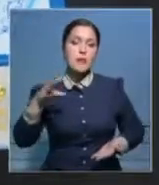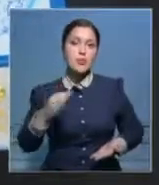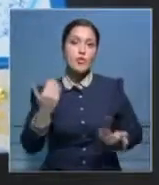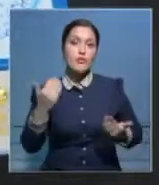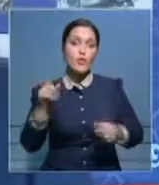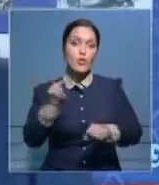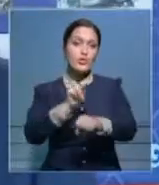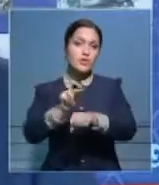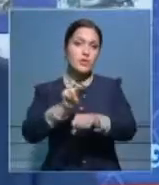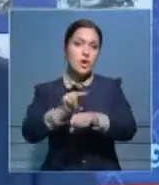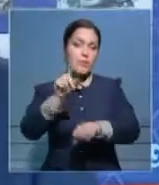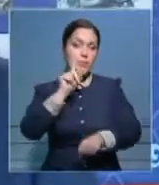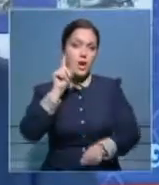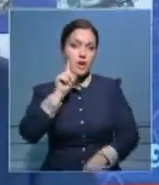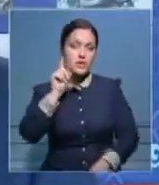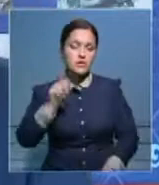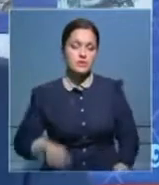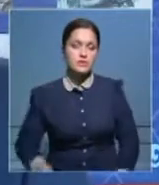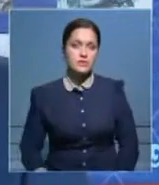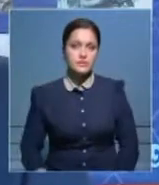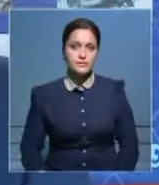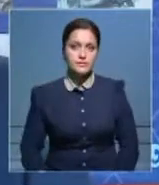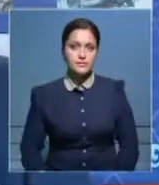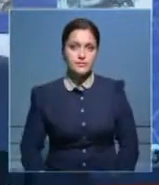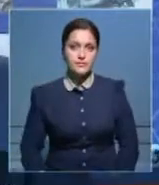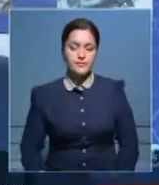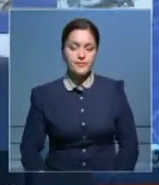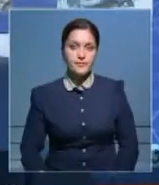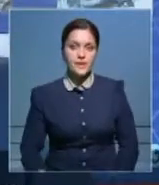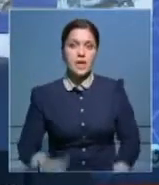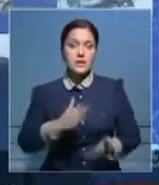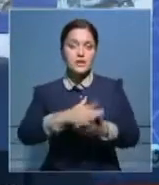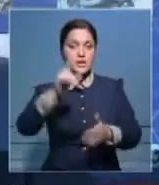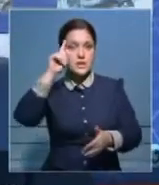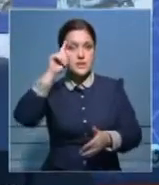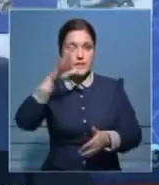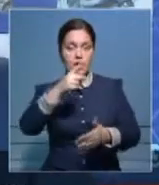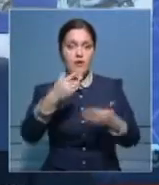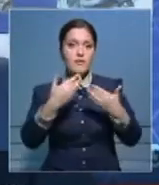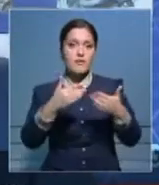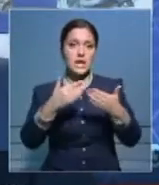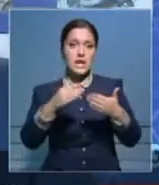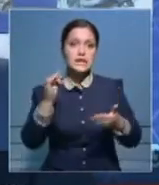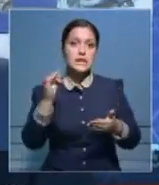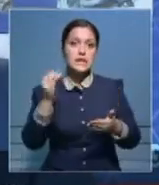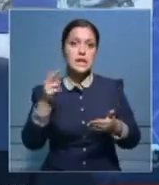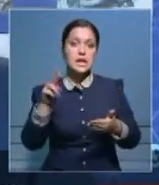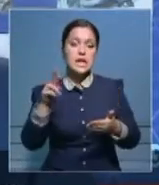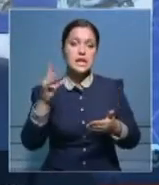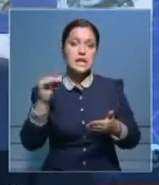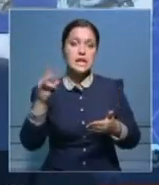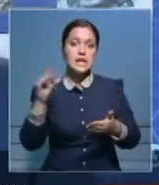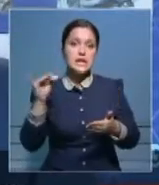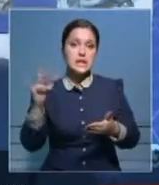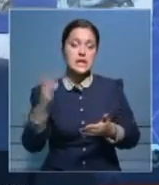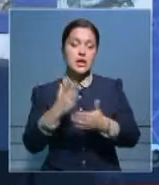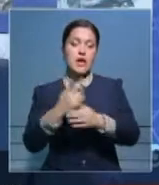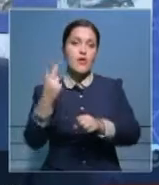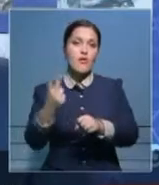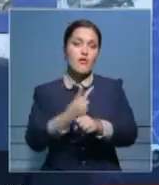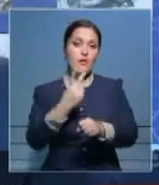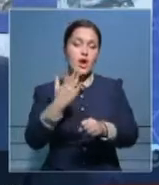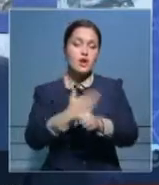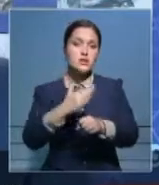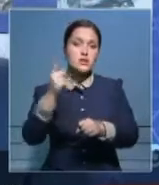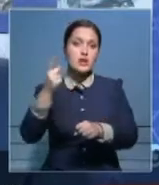тренируют молодежь. Среди наших известных динамовцев очень много именитых спортсменов. Один из них – двукратный олимпийский чемпион